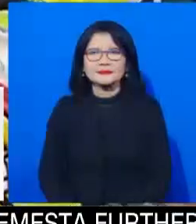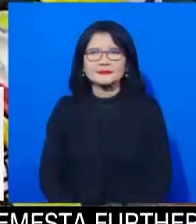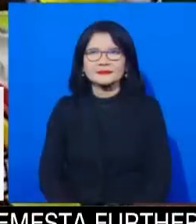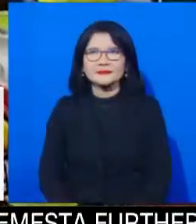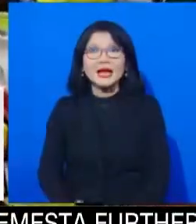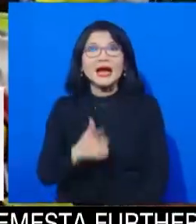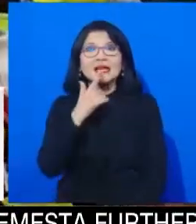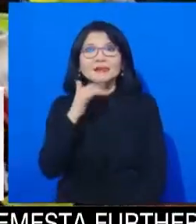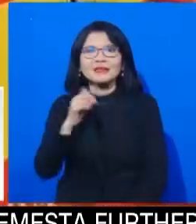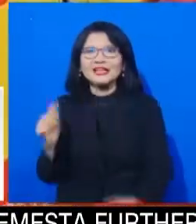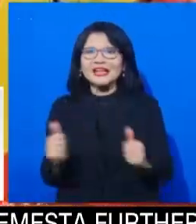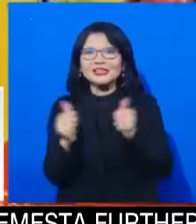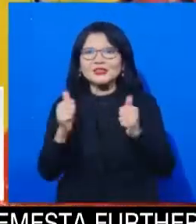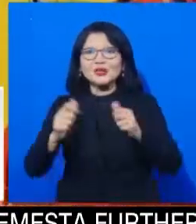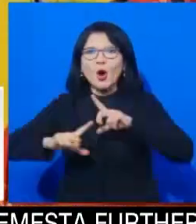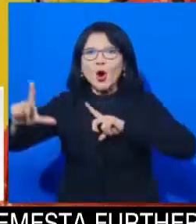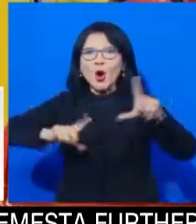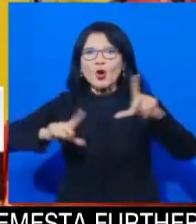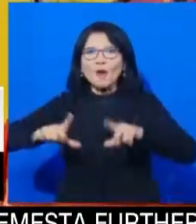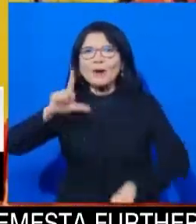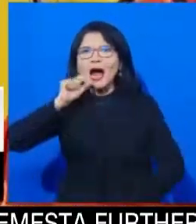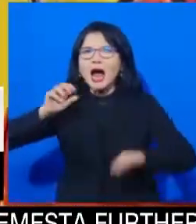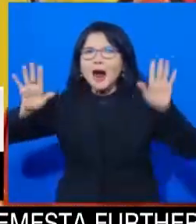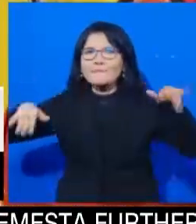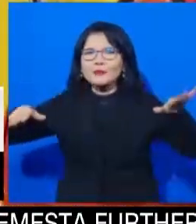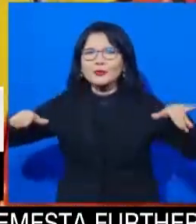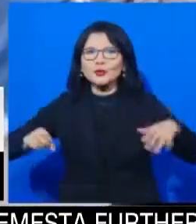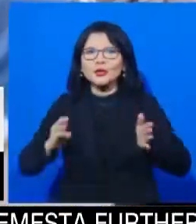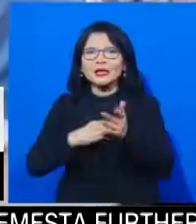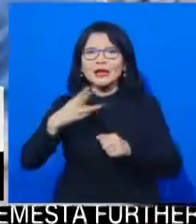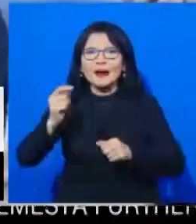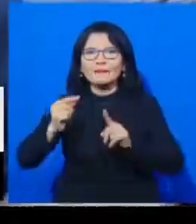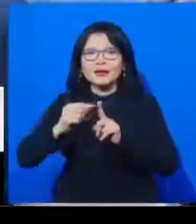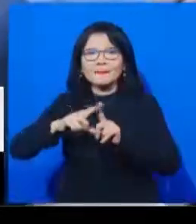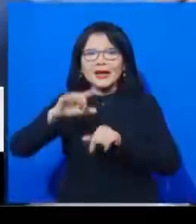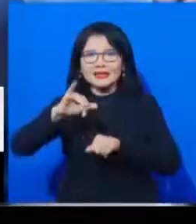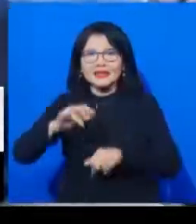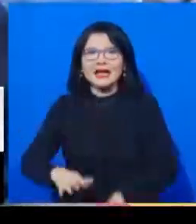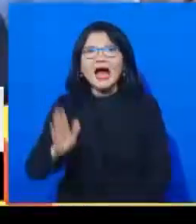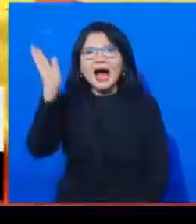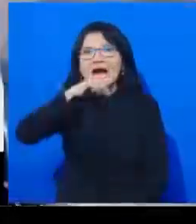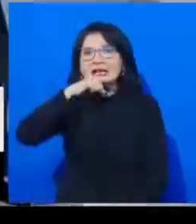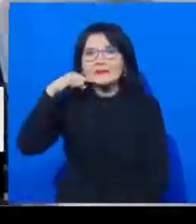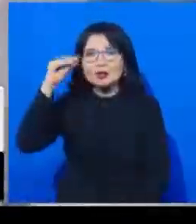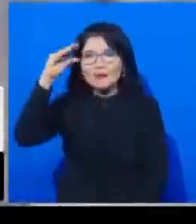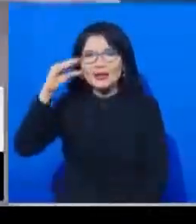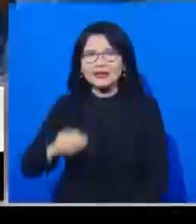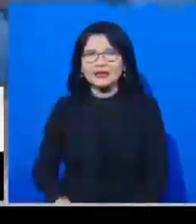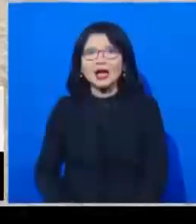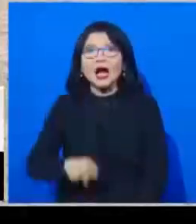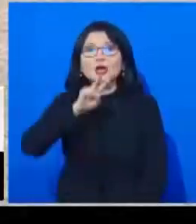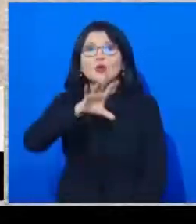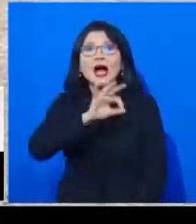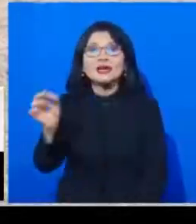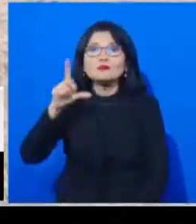Seperti inilah keseruan Liga Merpati Tinggi seri nasional di Kecamatan Pandekembang, Tasikmalaya, Jawa Barat pada Minggu pagi. 2.000-an